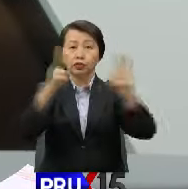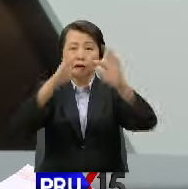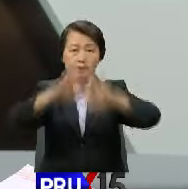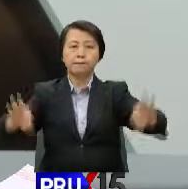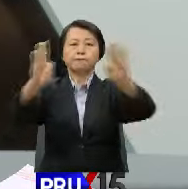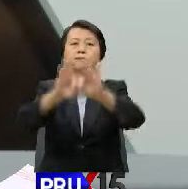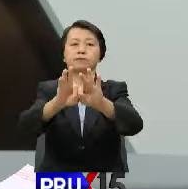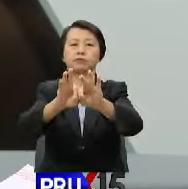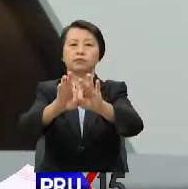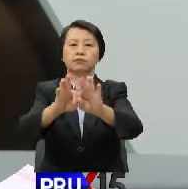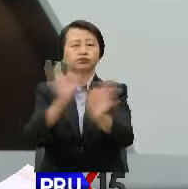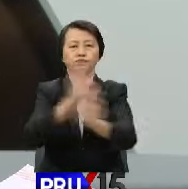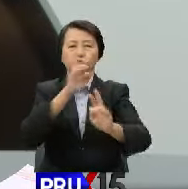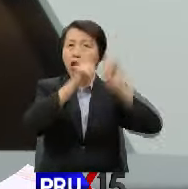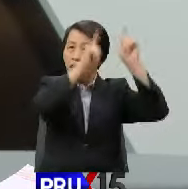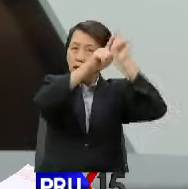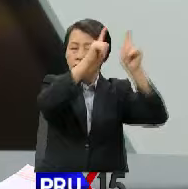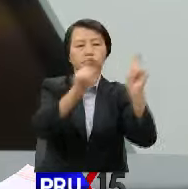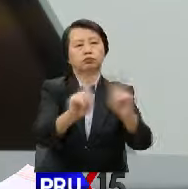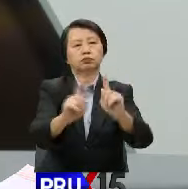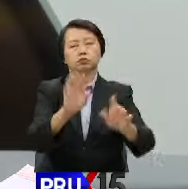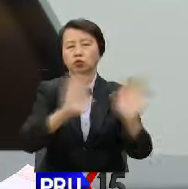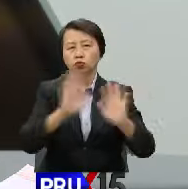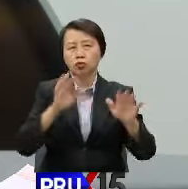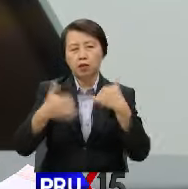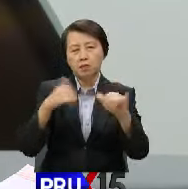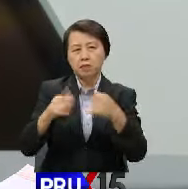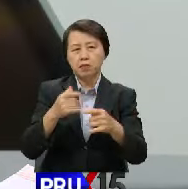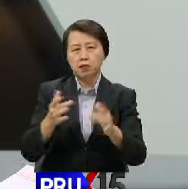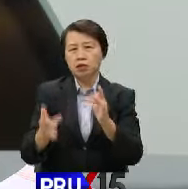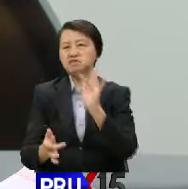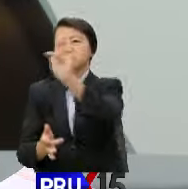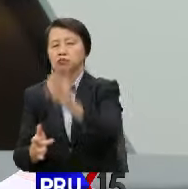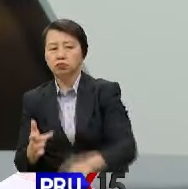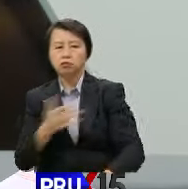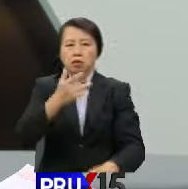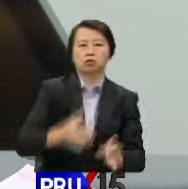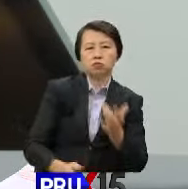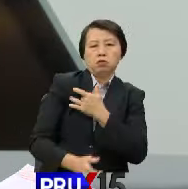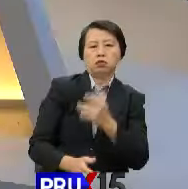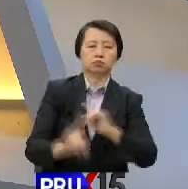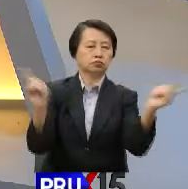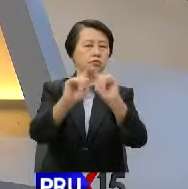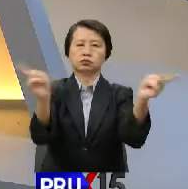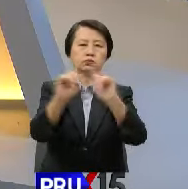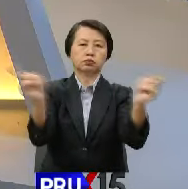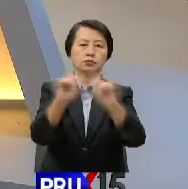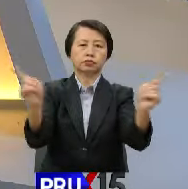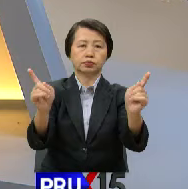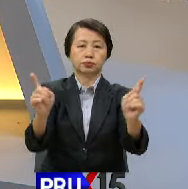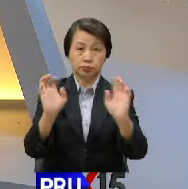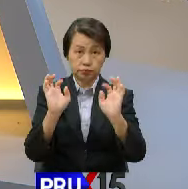sangat penting Bukannya retorik bukannya mainan sendiri dan sebagainya Oke baik